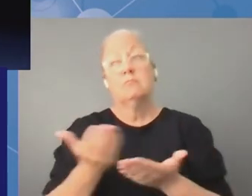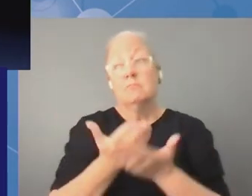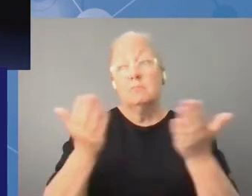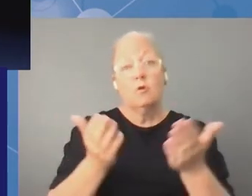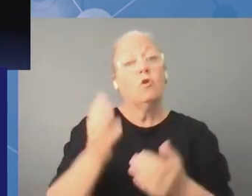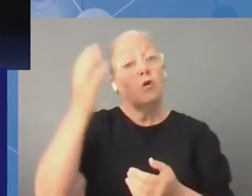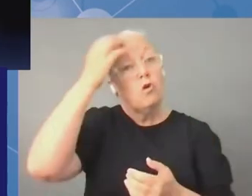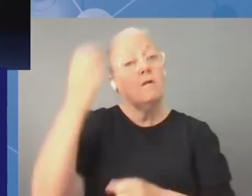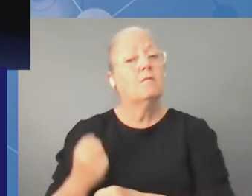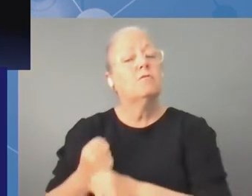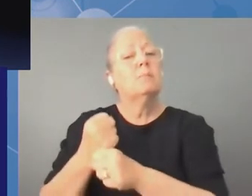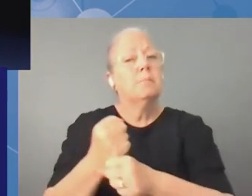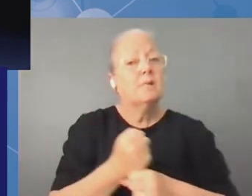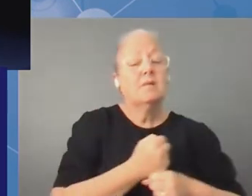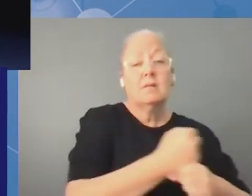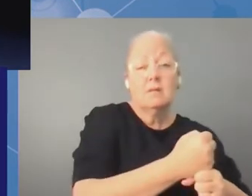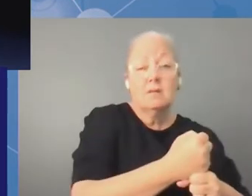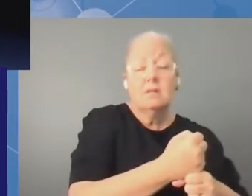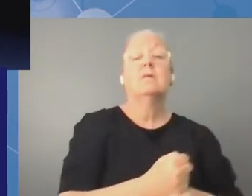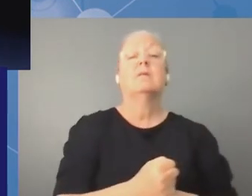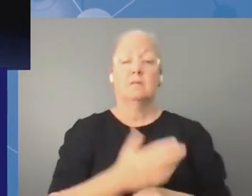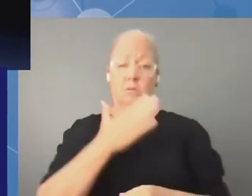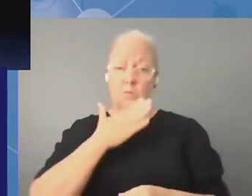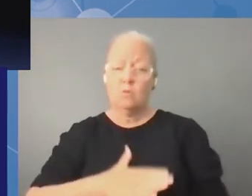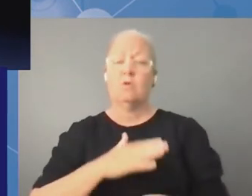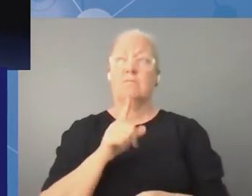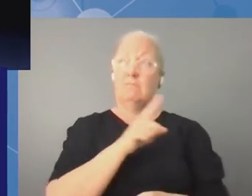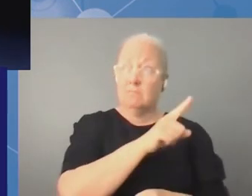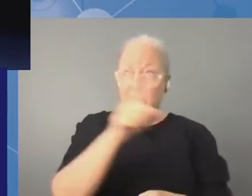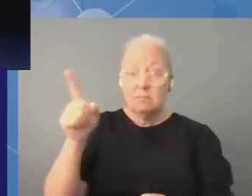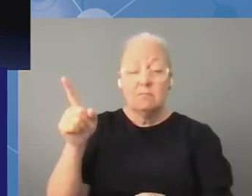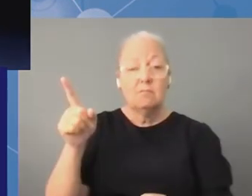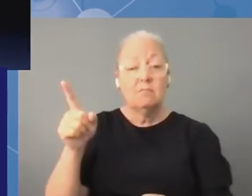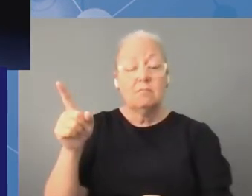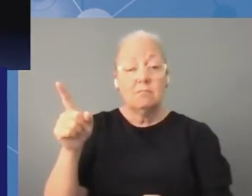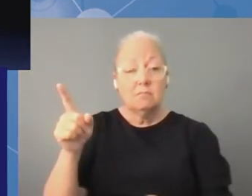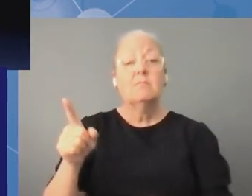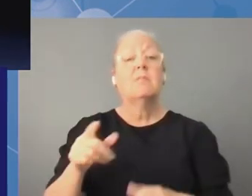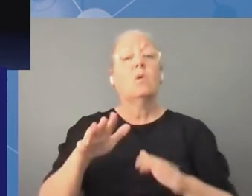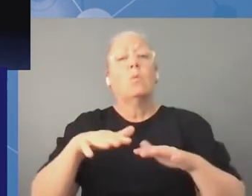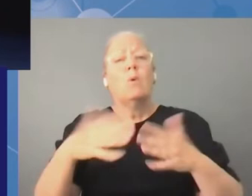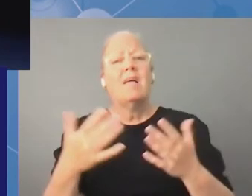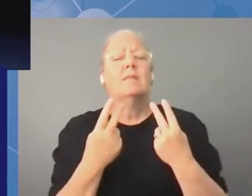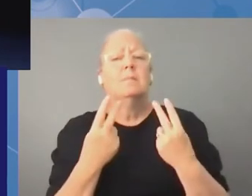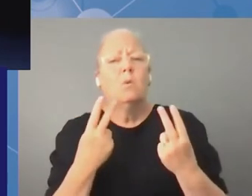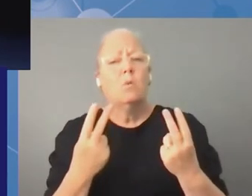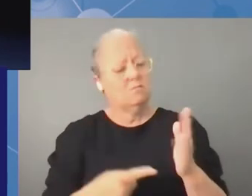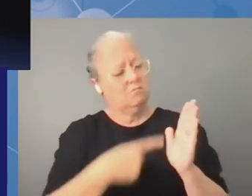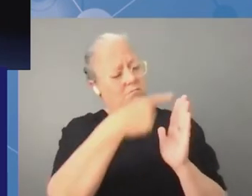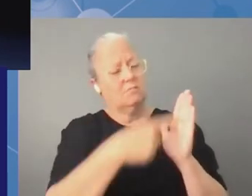لاحترام الحريات في الإنترنت كي يصبح الإنترنت أداة